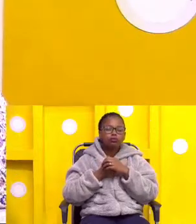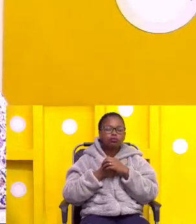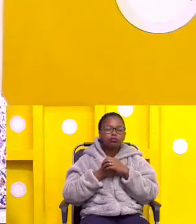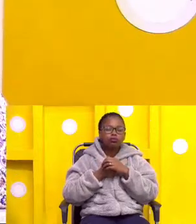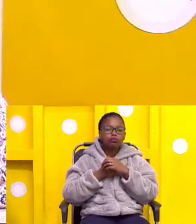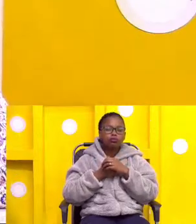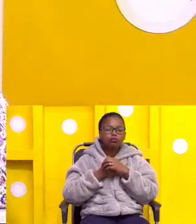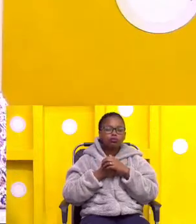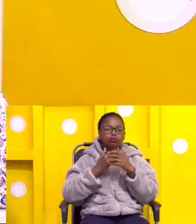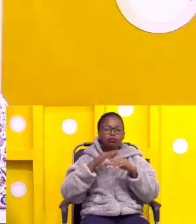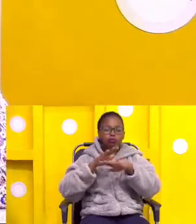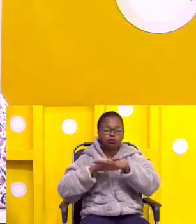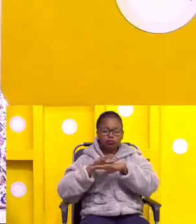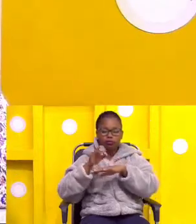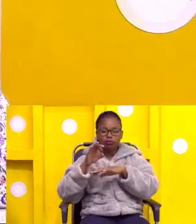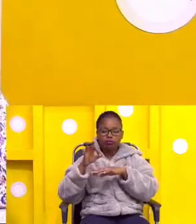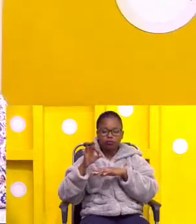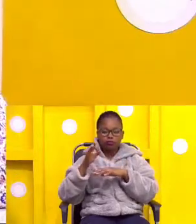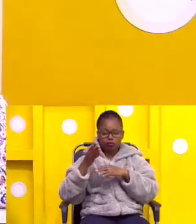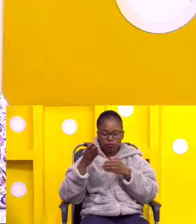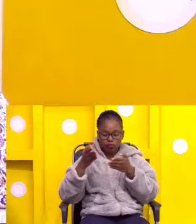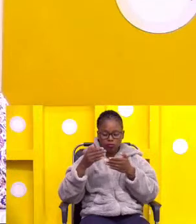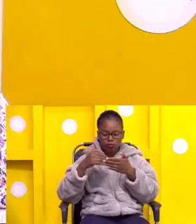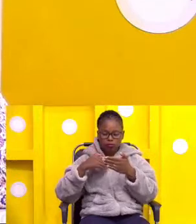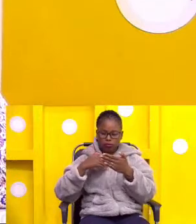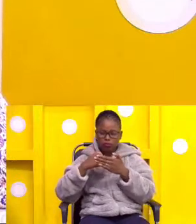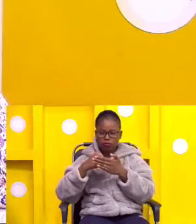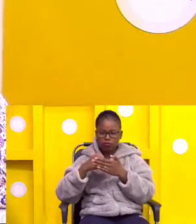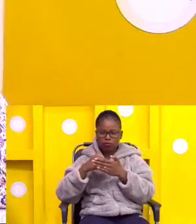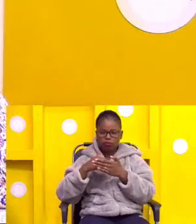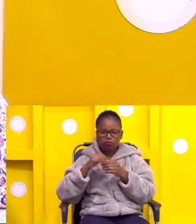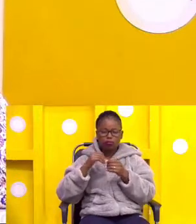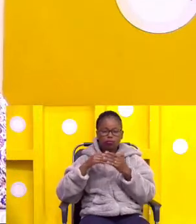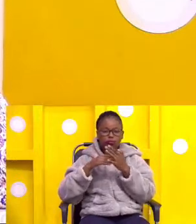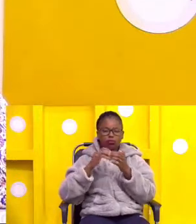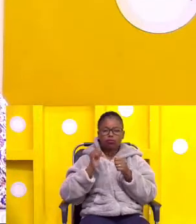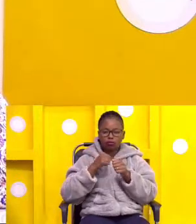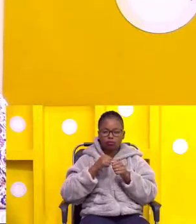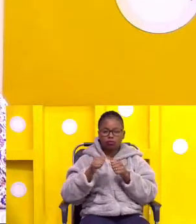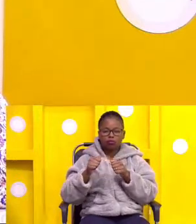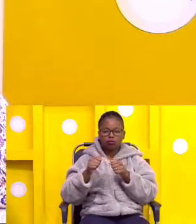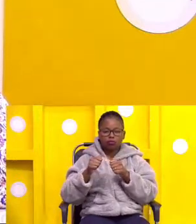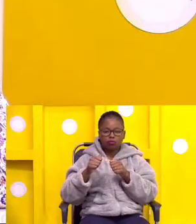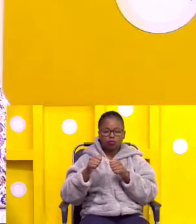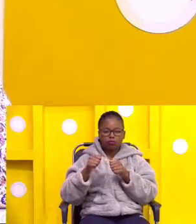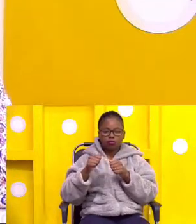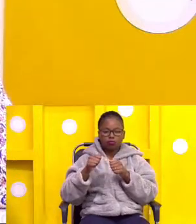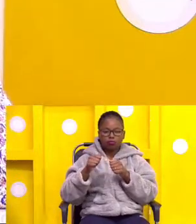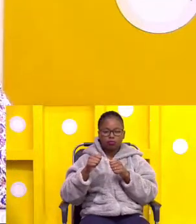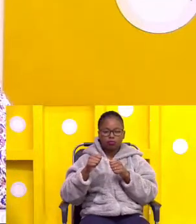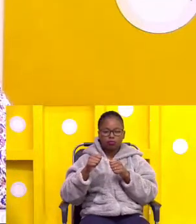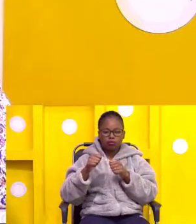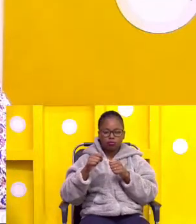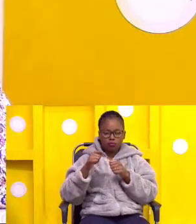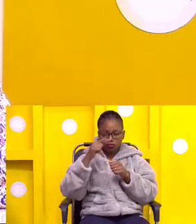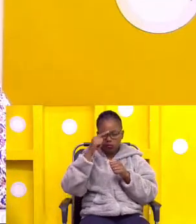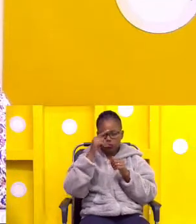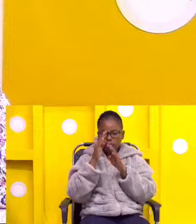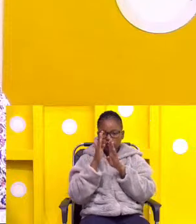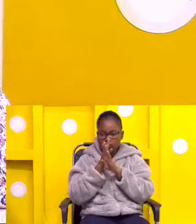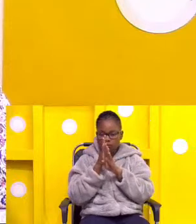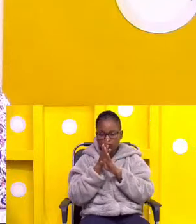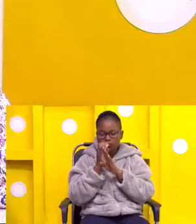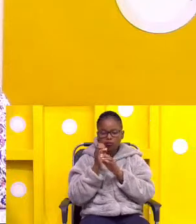Na begori ogi koruho hakuhi nawe. No wage wukinyira. Todo ni uri hitha guwani ya